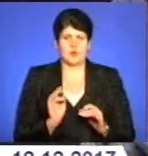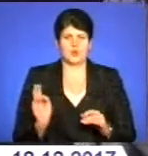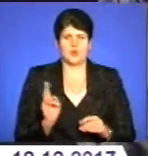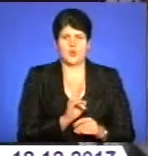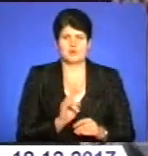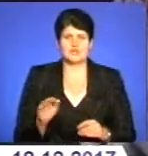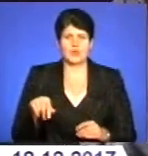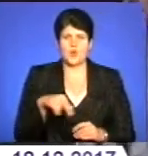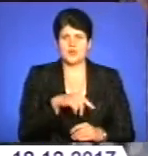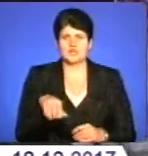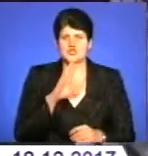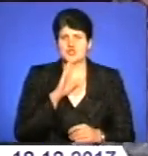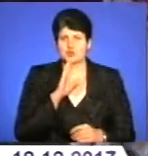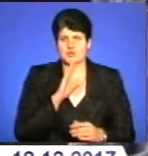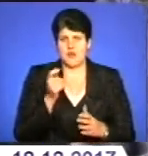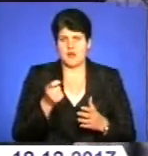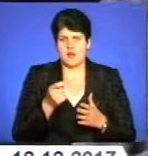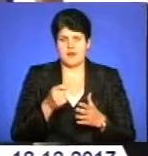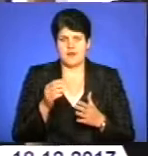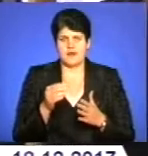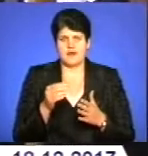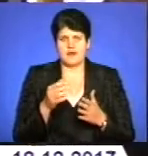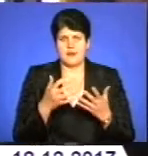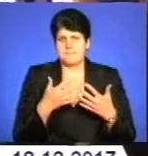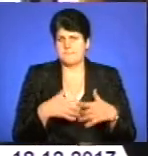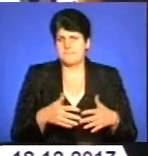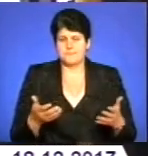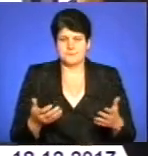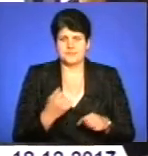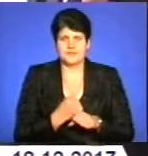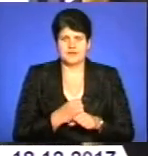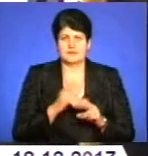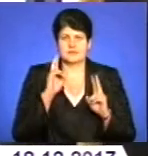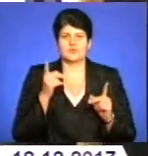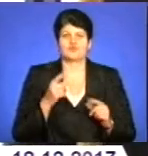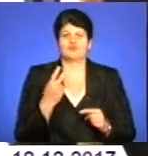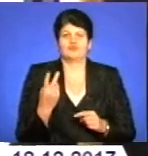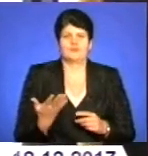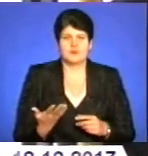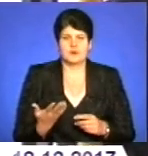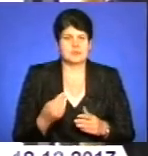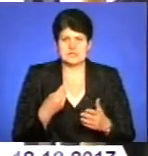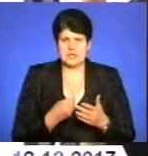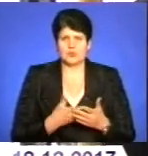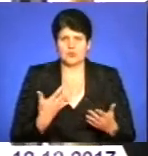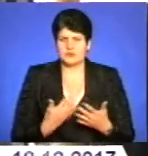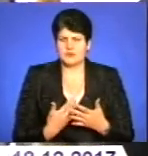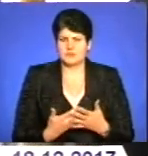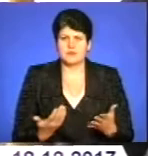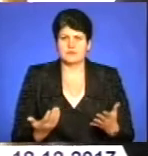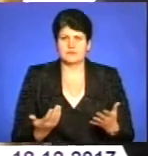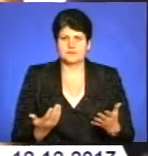апаратом, все, а то ще отаке придумують, ще щось придумують. Не знаю, чому два апарати, і тут, і там. Це не задорого? Напевно, що